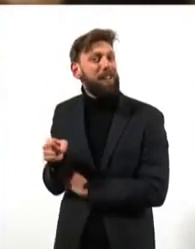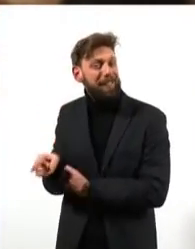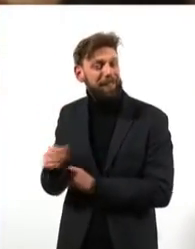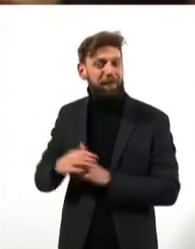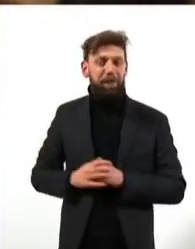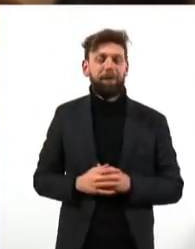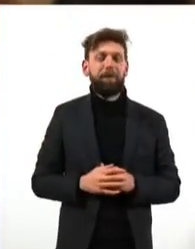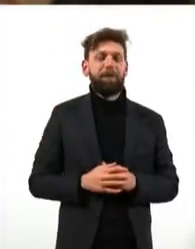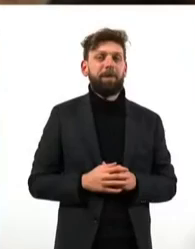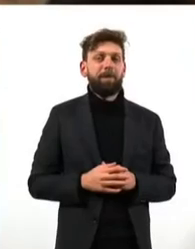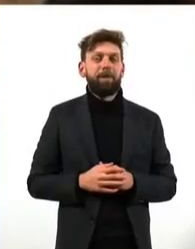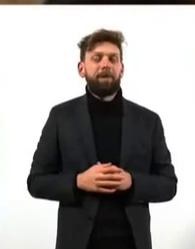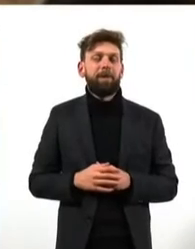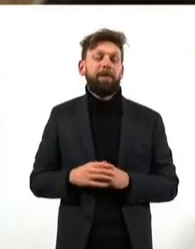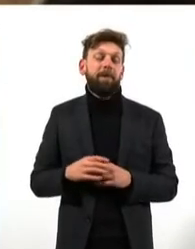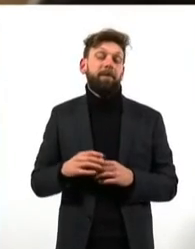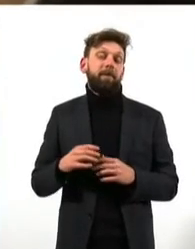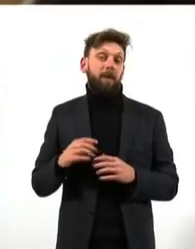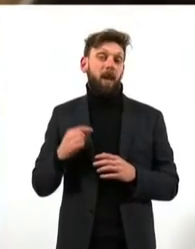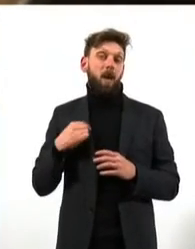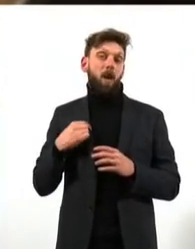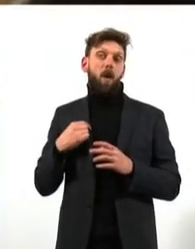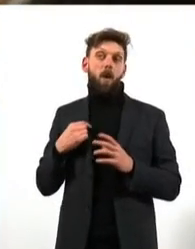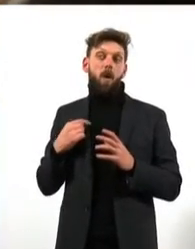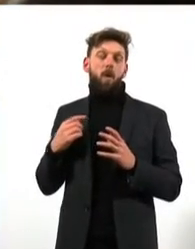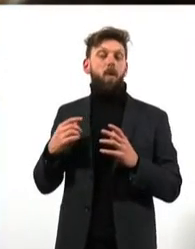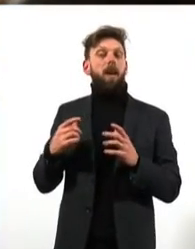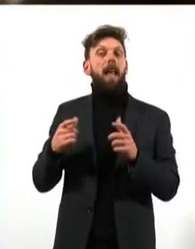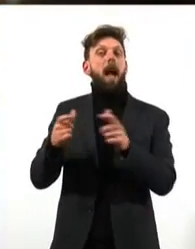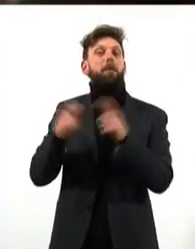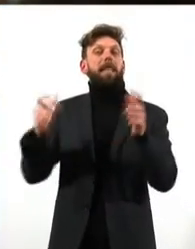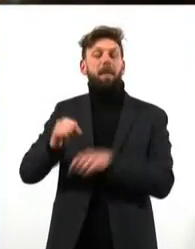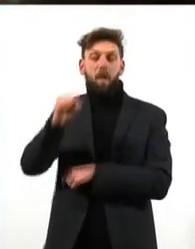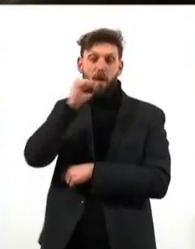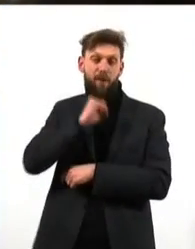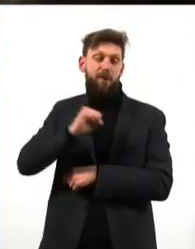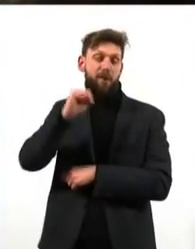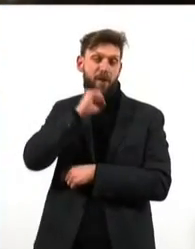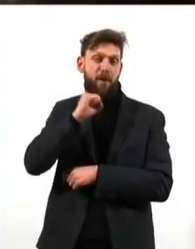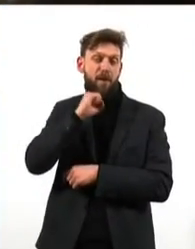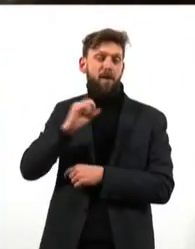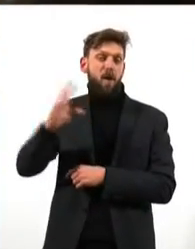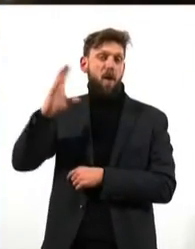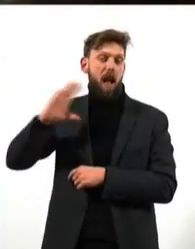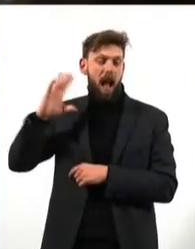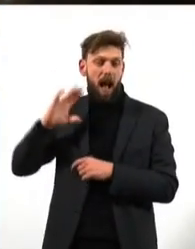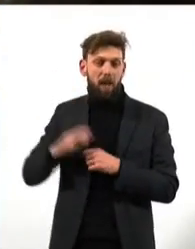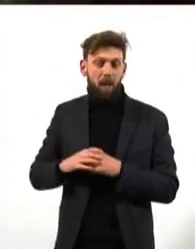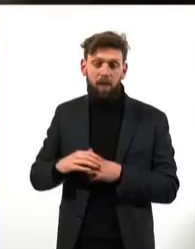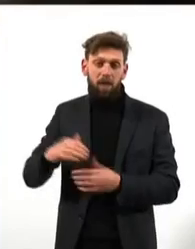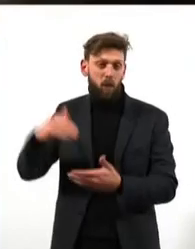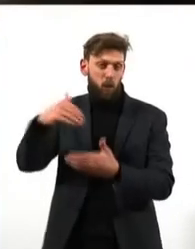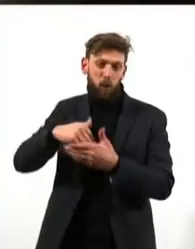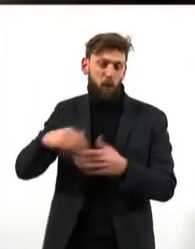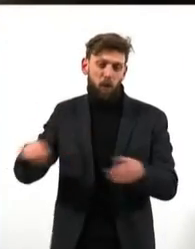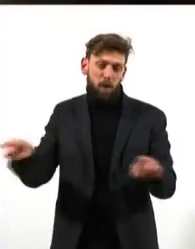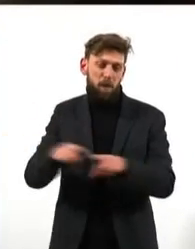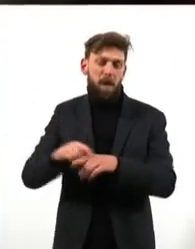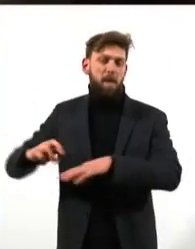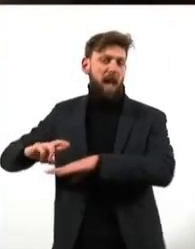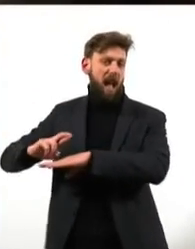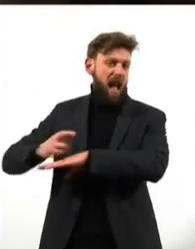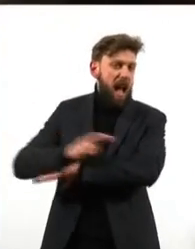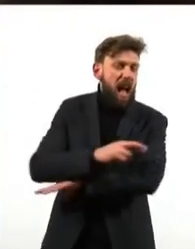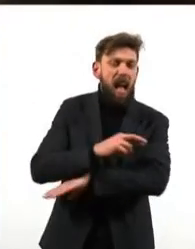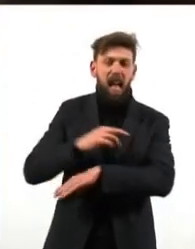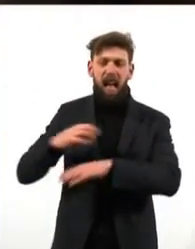J'ai connu les anciens bâtiments, comme il a dit, mais moi de Metz, aussi pareil, il y avait des nuisibles partout,